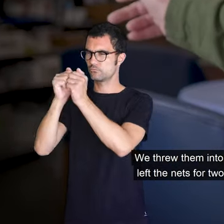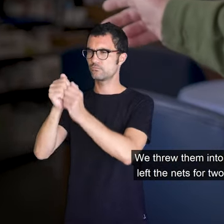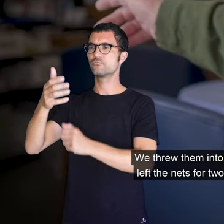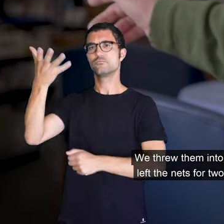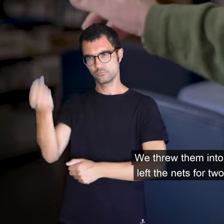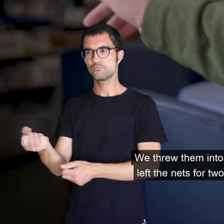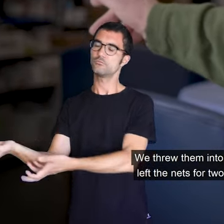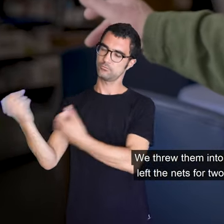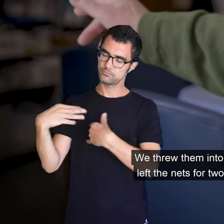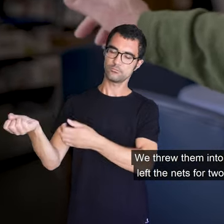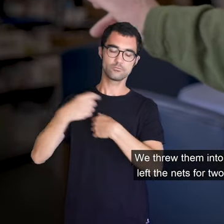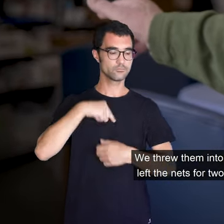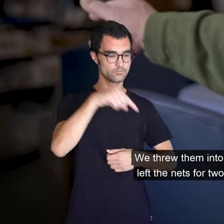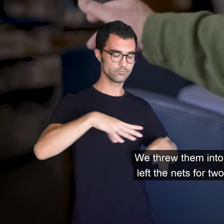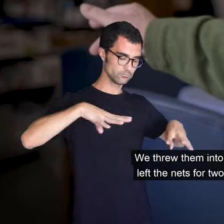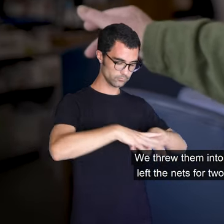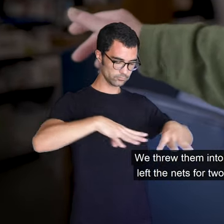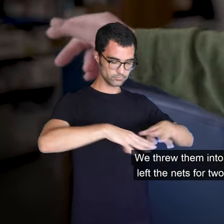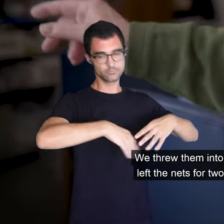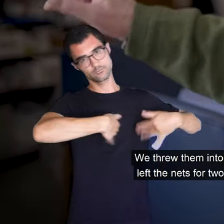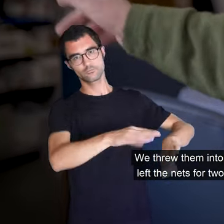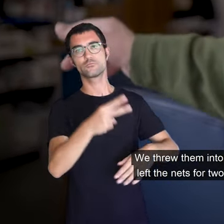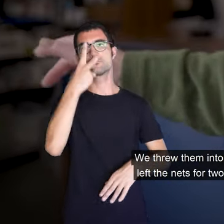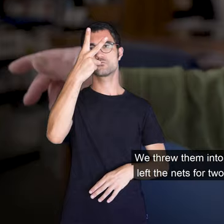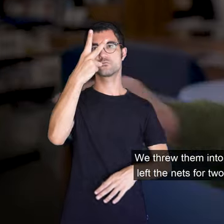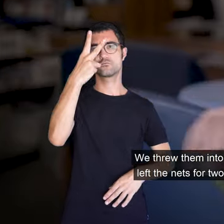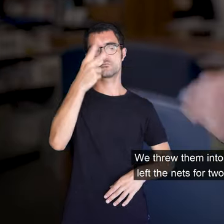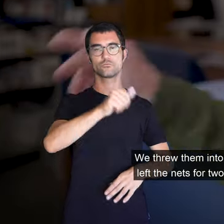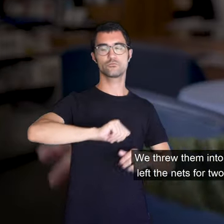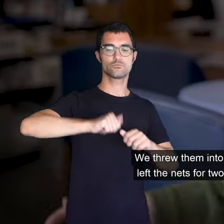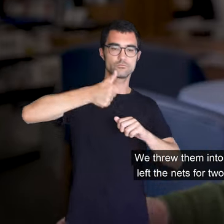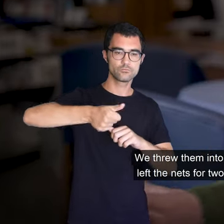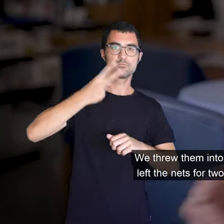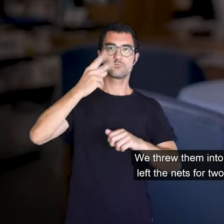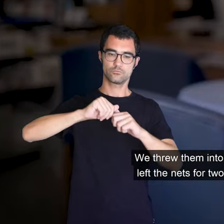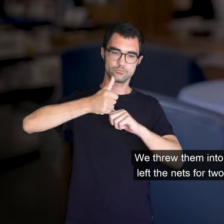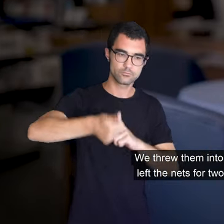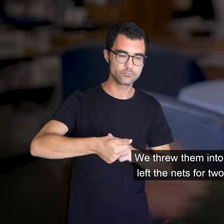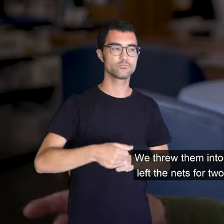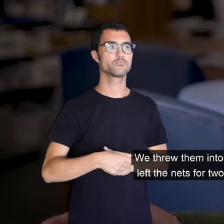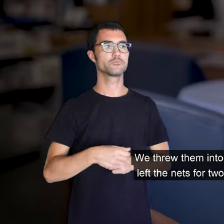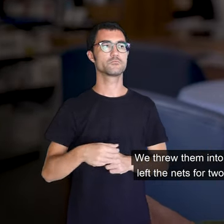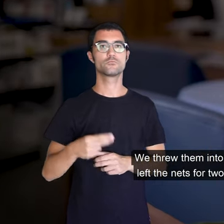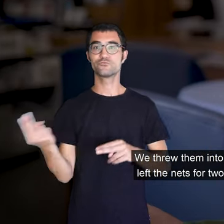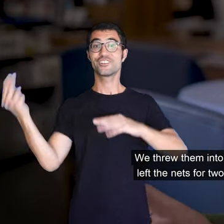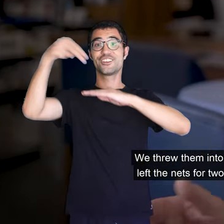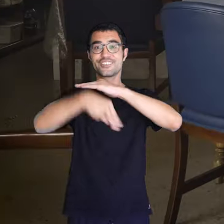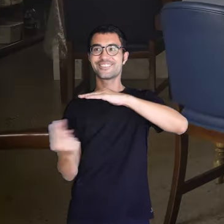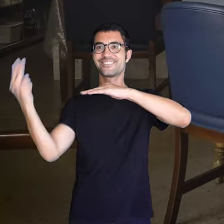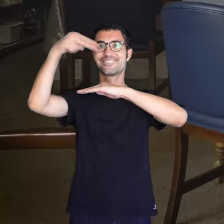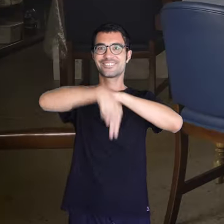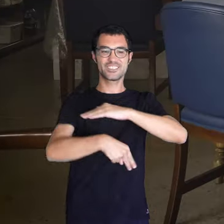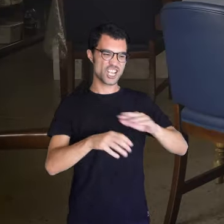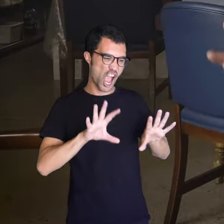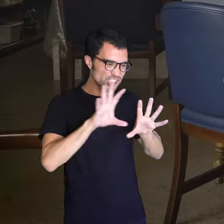havien calat les xerxes per 2 dies, els delfins se menjaren tot el peix, mos deixaven molt de forats,